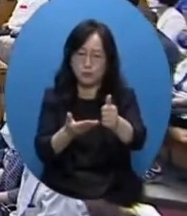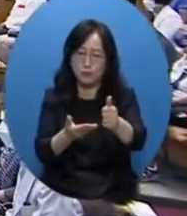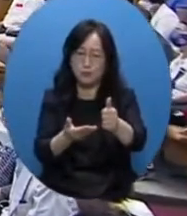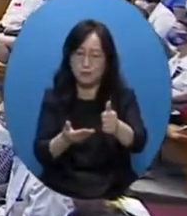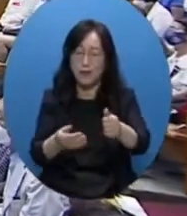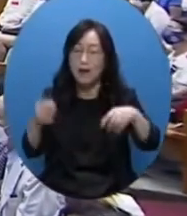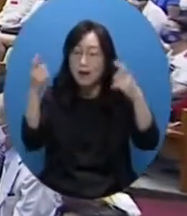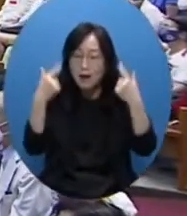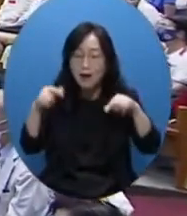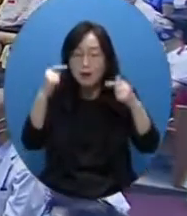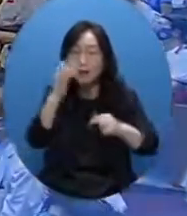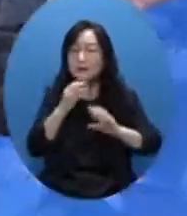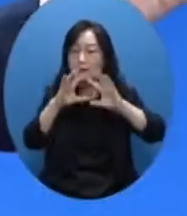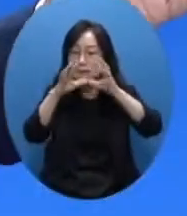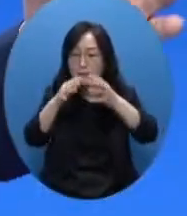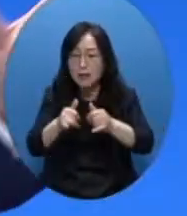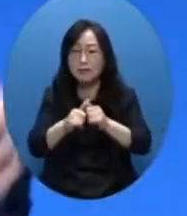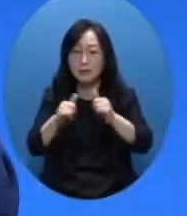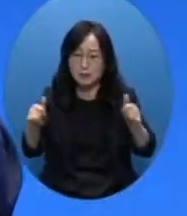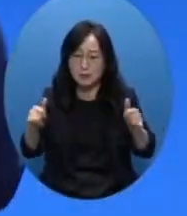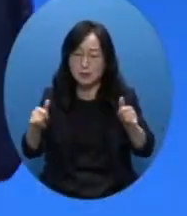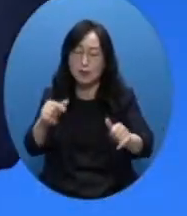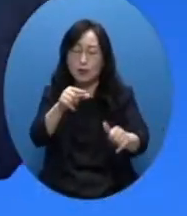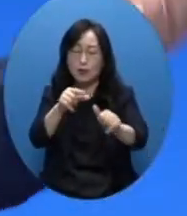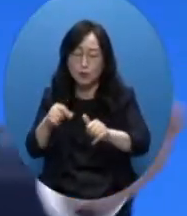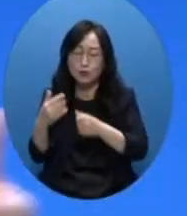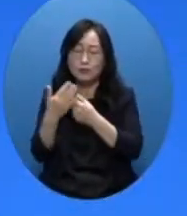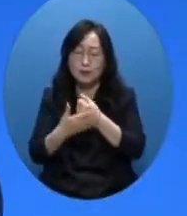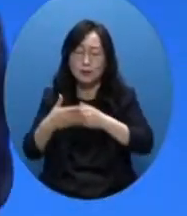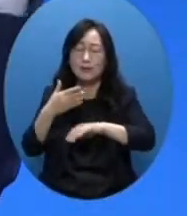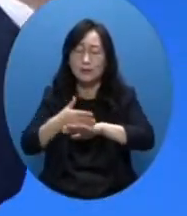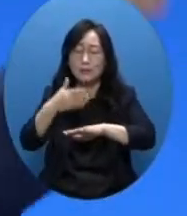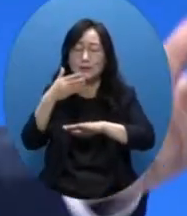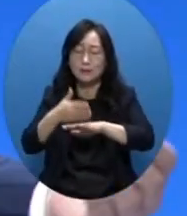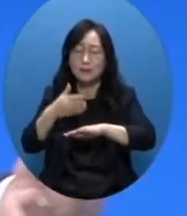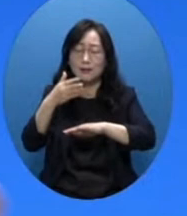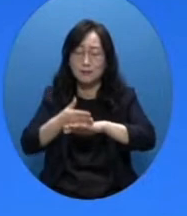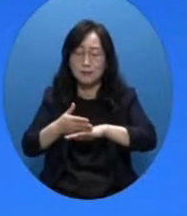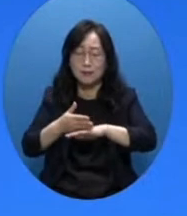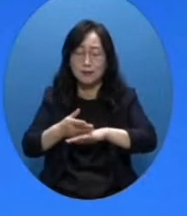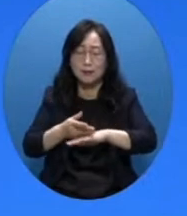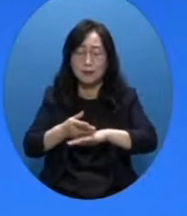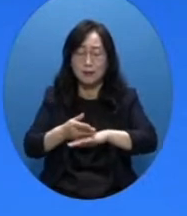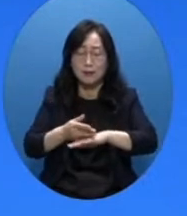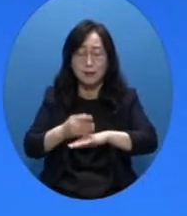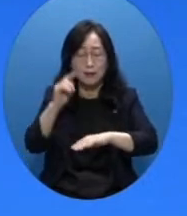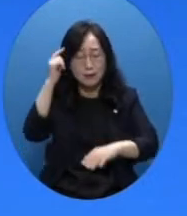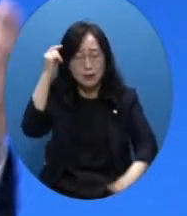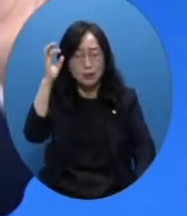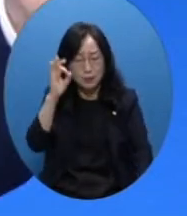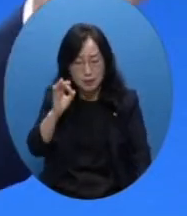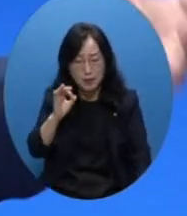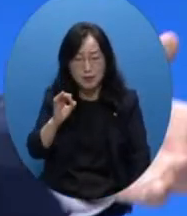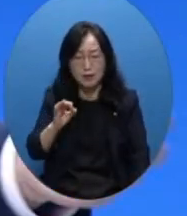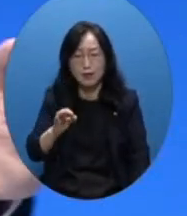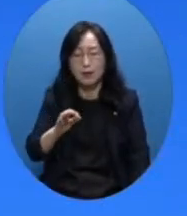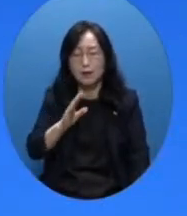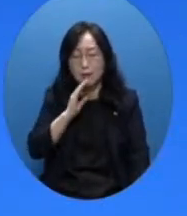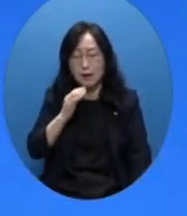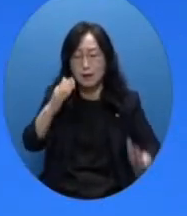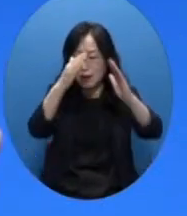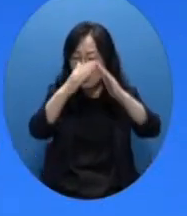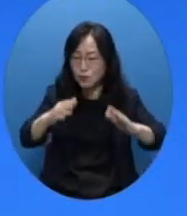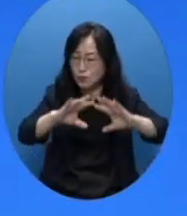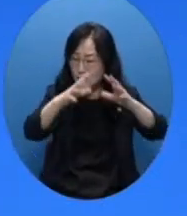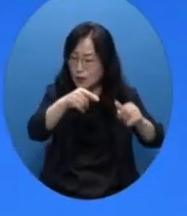언제나 이스라엘 백성들은 그 구원의 은혜에 감사하면서 구원의 은혜를 다시 돌이켜보며 어떻게 하나님께서 애굽에서 구원하여